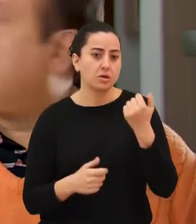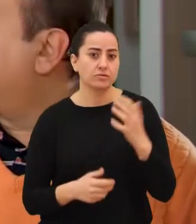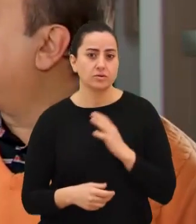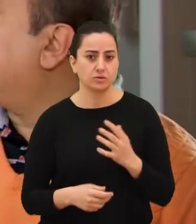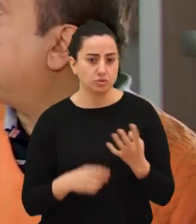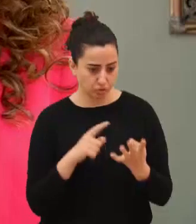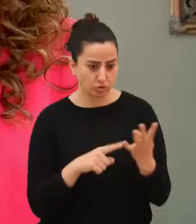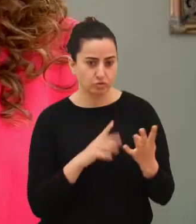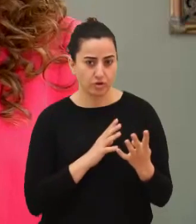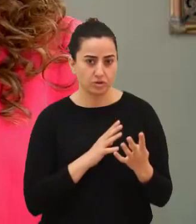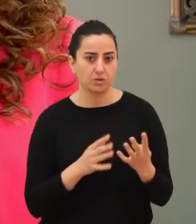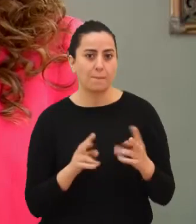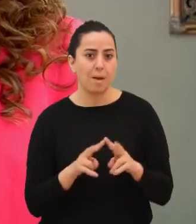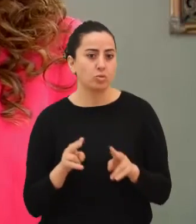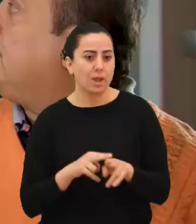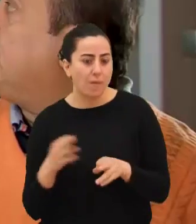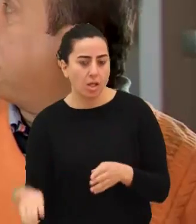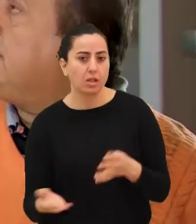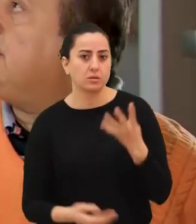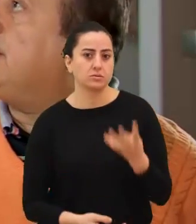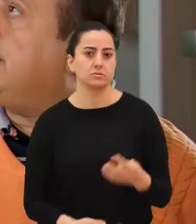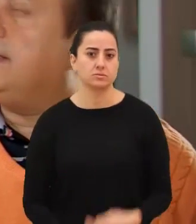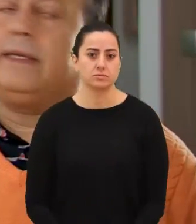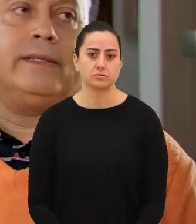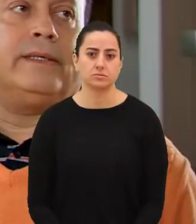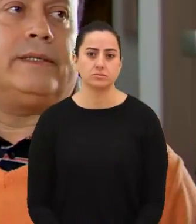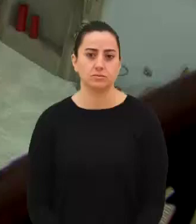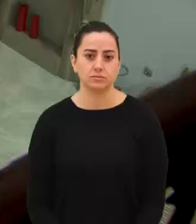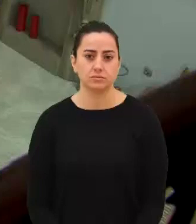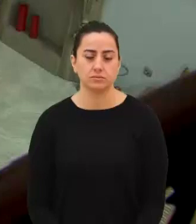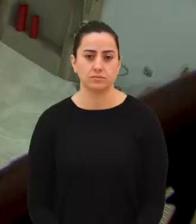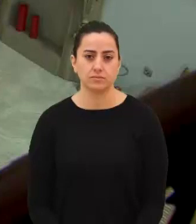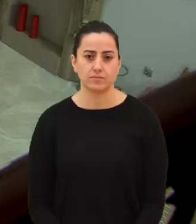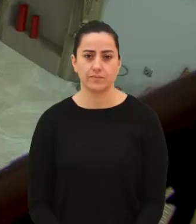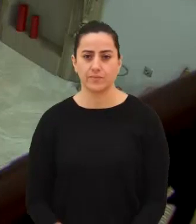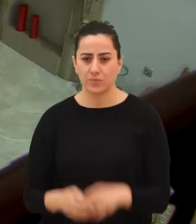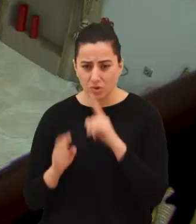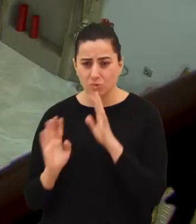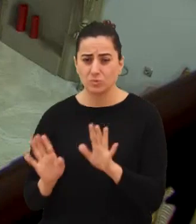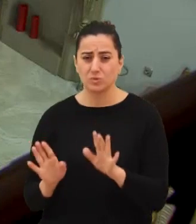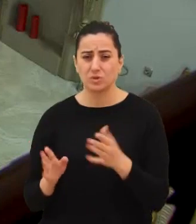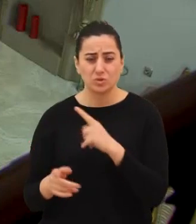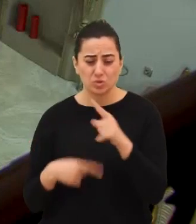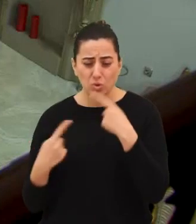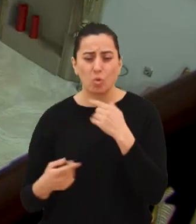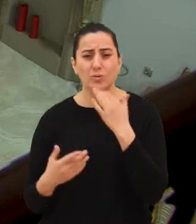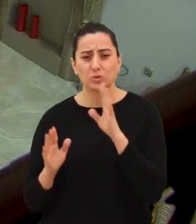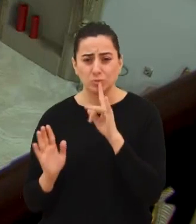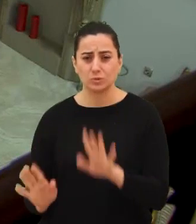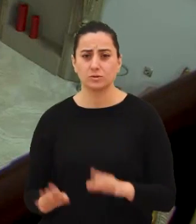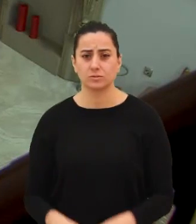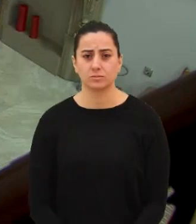var zaten. Var. Mahmut Kemal. Ha, doğru. Ya ben gittim. Öyle şey koysun.